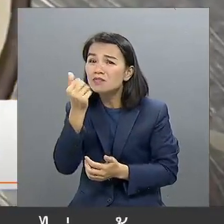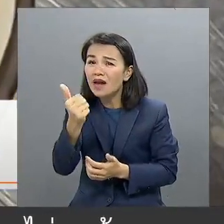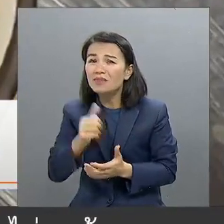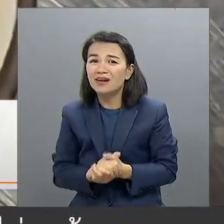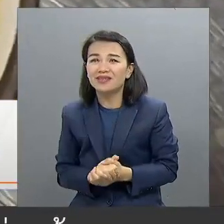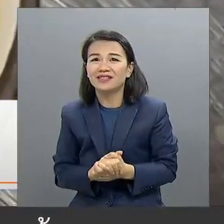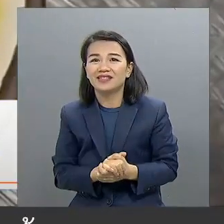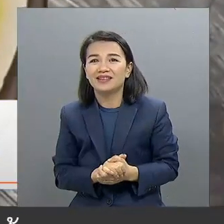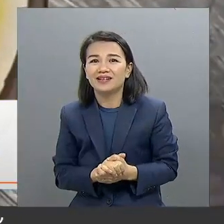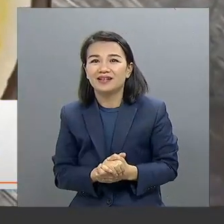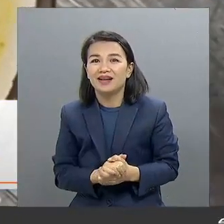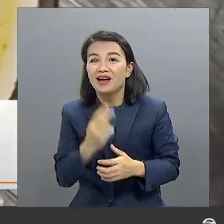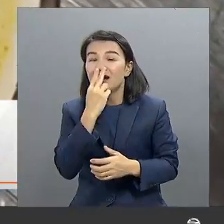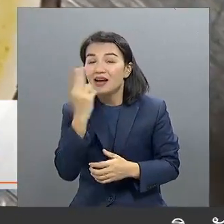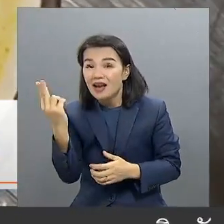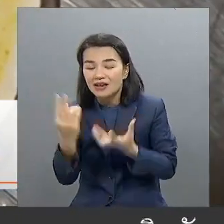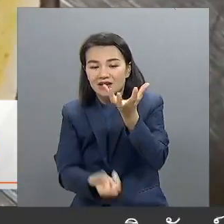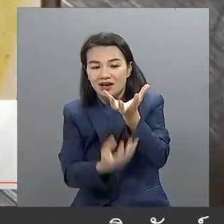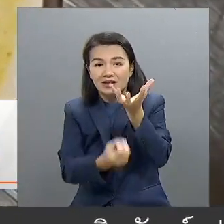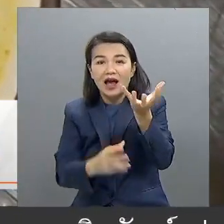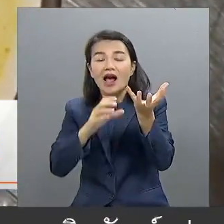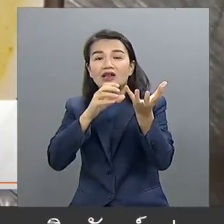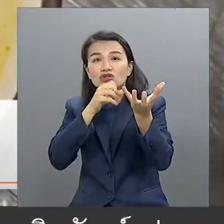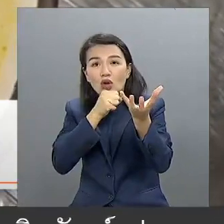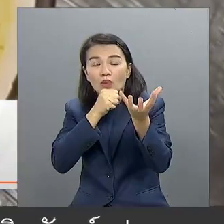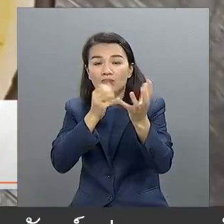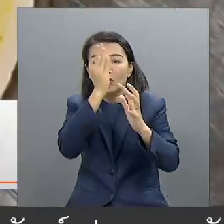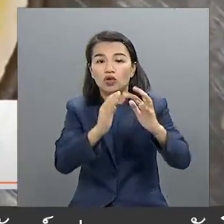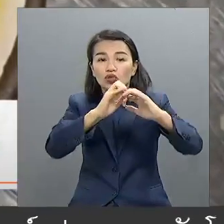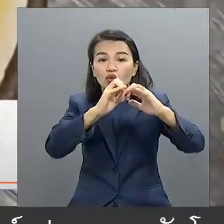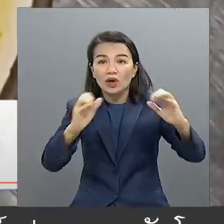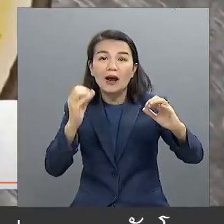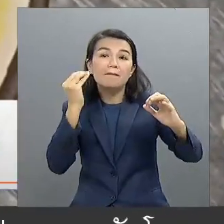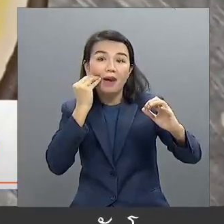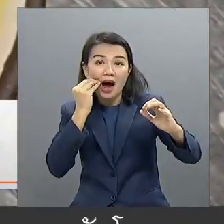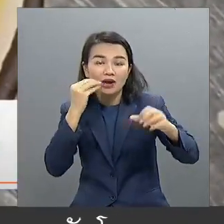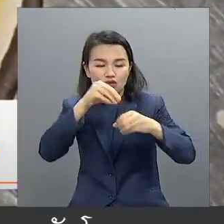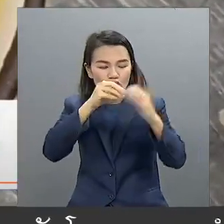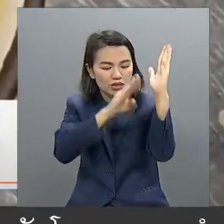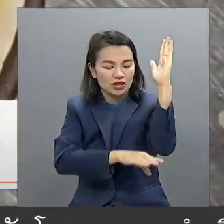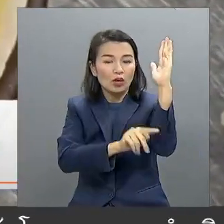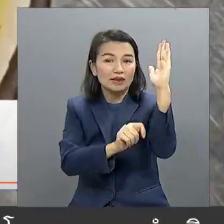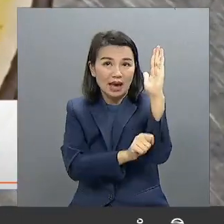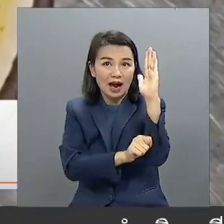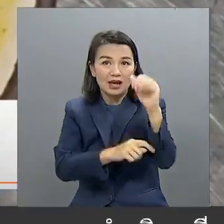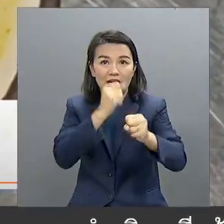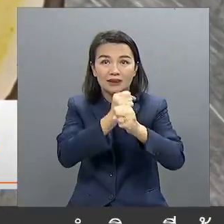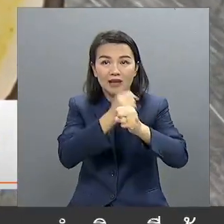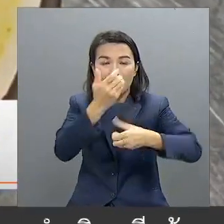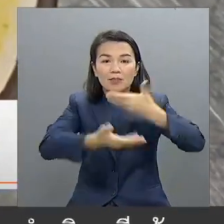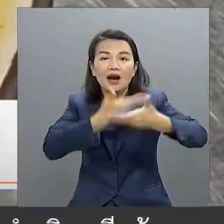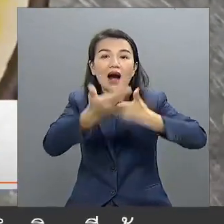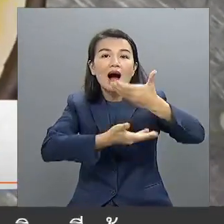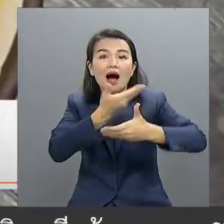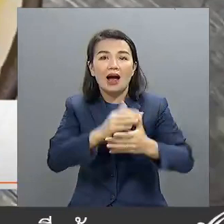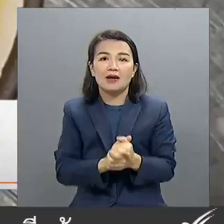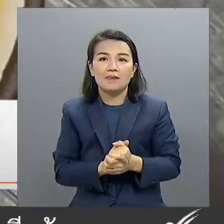าของเมนูแงส้มทุเรีนบ้านที่ตำบนช่องเอาเพรนายมจ needทําขมาขายใหกัลกค้าโดยคุ